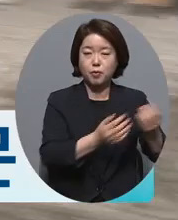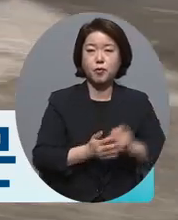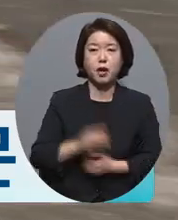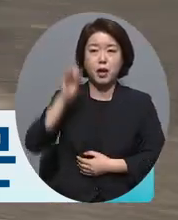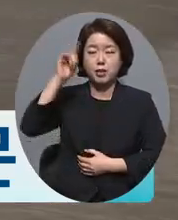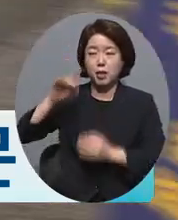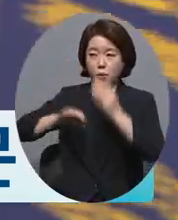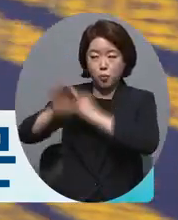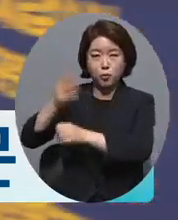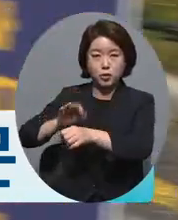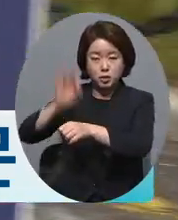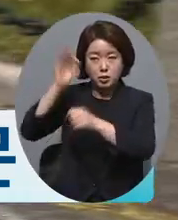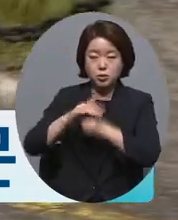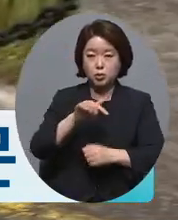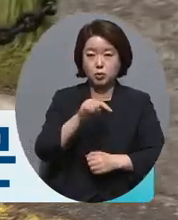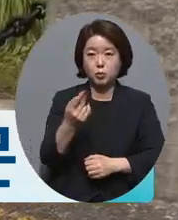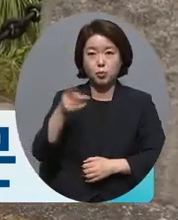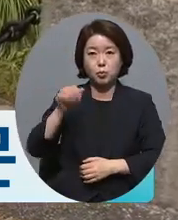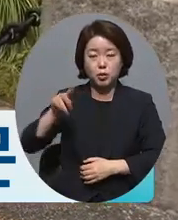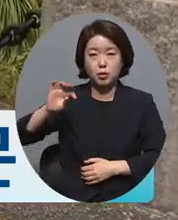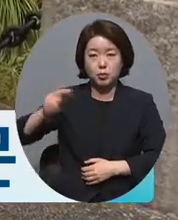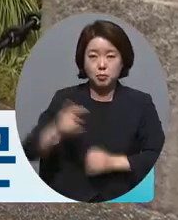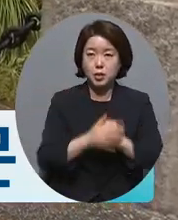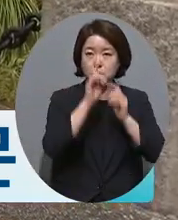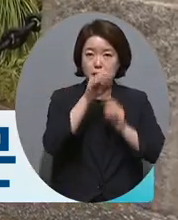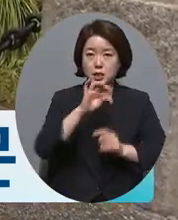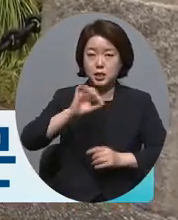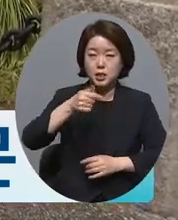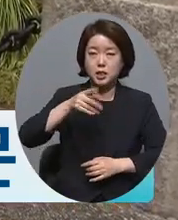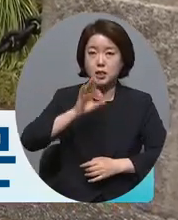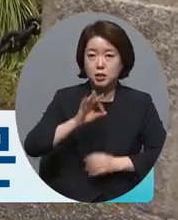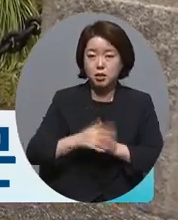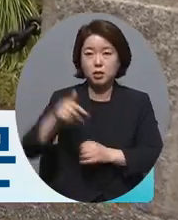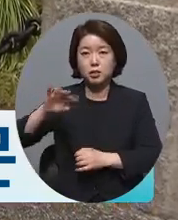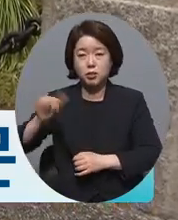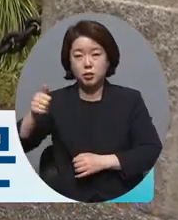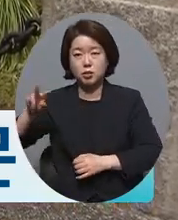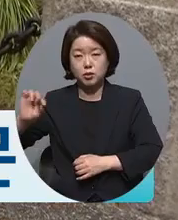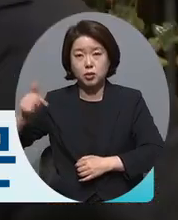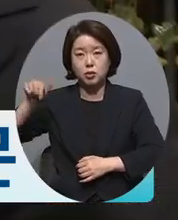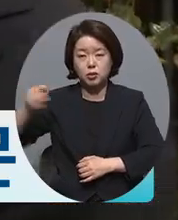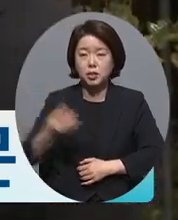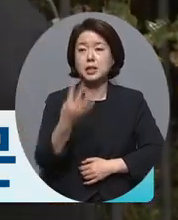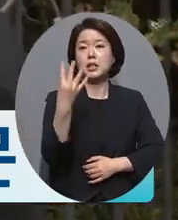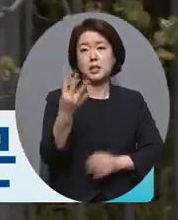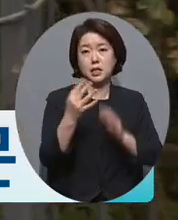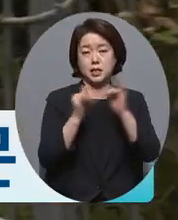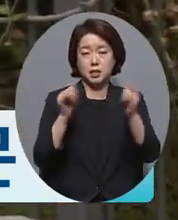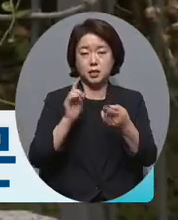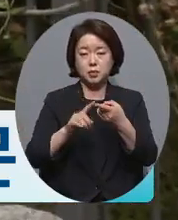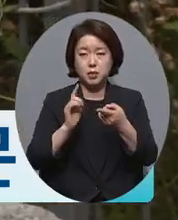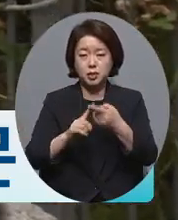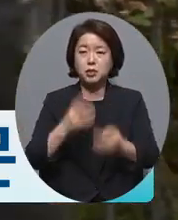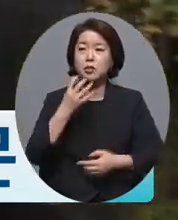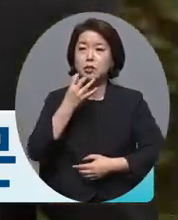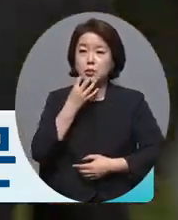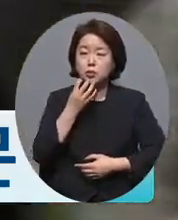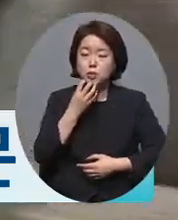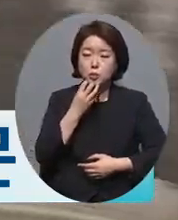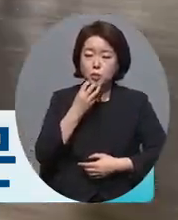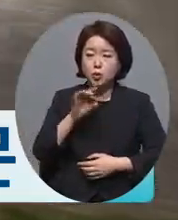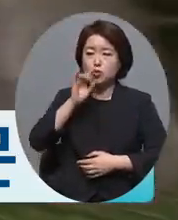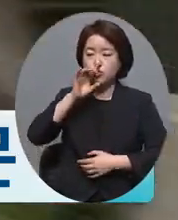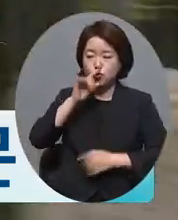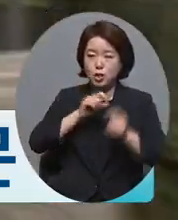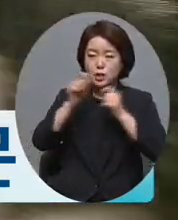오전 10시에는 노영민 이인영 김홍희 전현희 4명에 대해서 서울중앙지검의 고발을 할 예정이라고 또 밝혔습니다